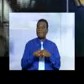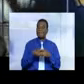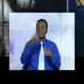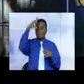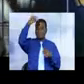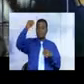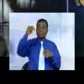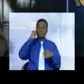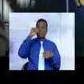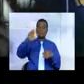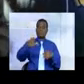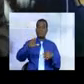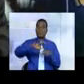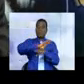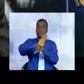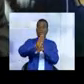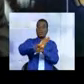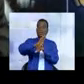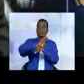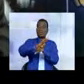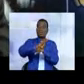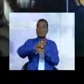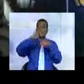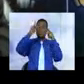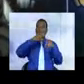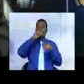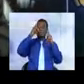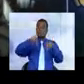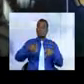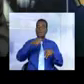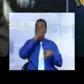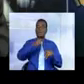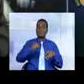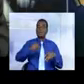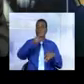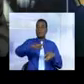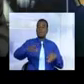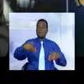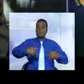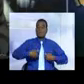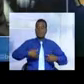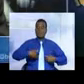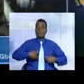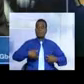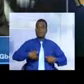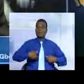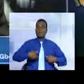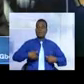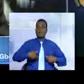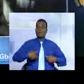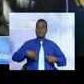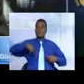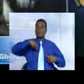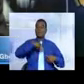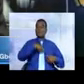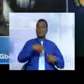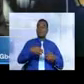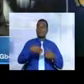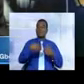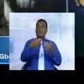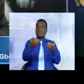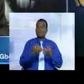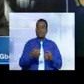Hommes, femmes du Gbeke, personnes âgées, enfants, jeunes, nous voulons saisir